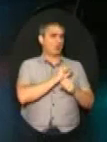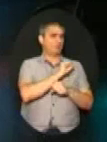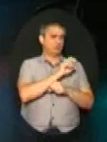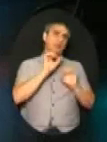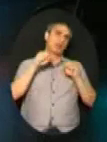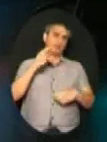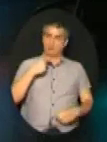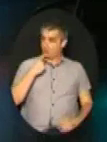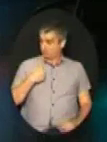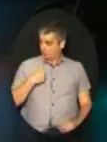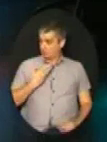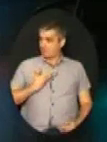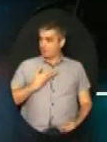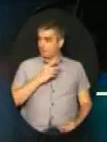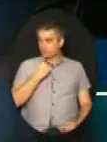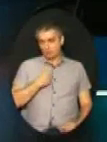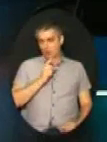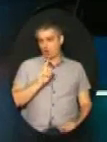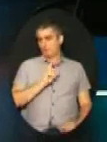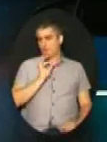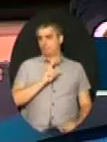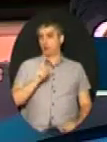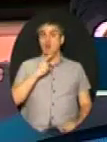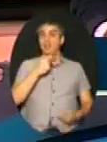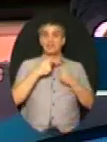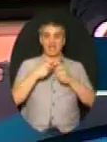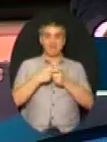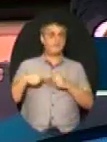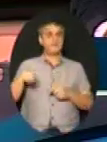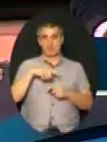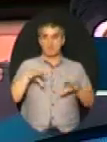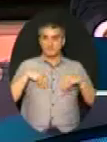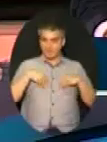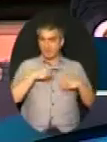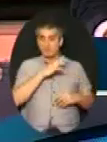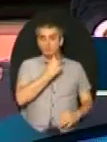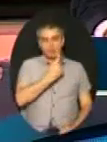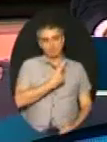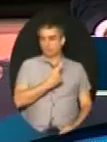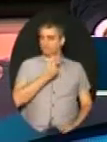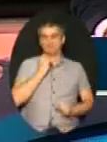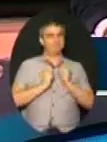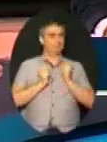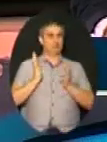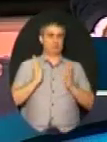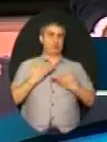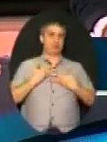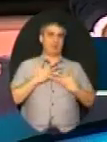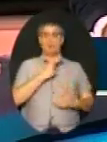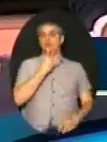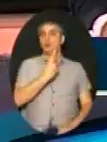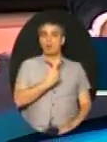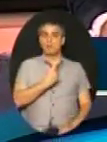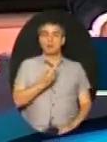אופוזיציונרית לא שלטון. להגיד לך שאני מקבלת את הדברים האלה? ממש לא. להגיד לך שחברי המפלגה מקבלים את הדברים האלה? מתקשים מאוד לקבל את